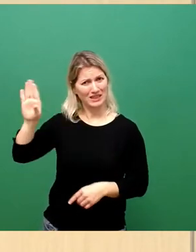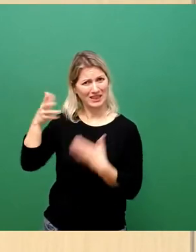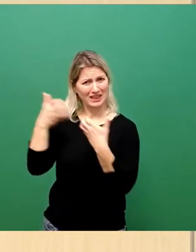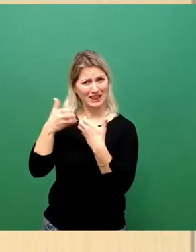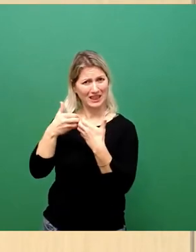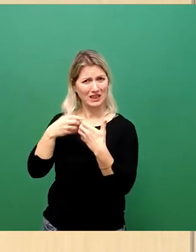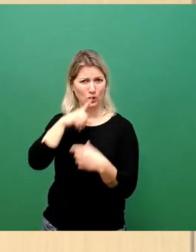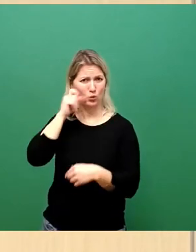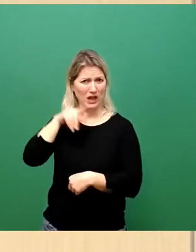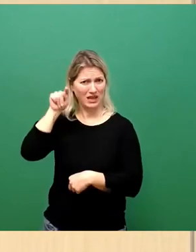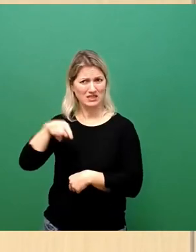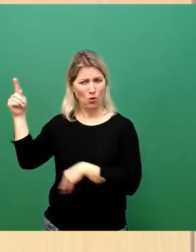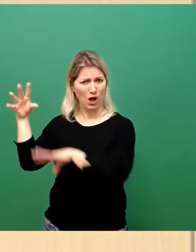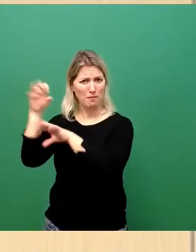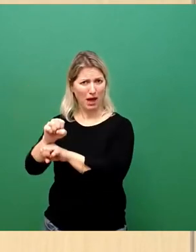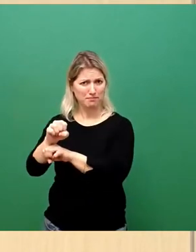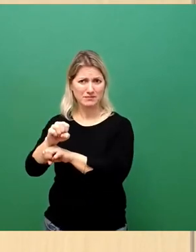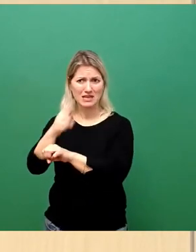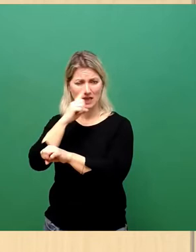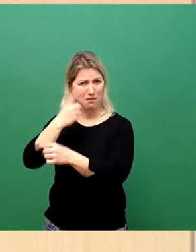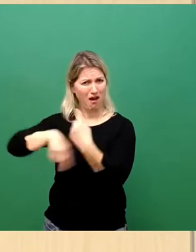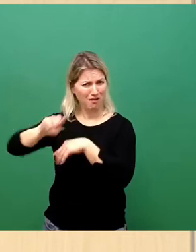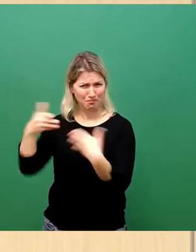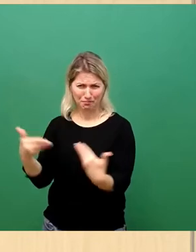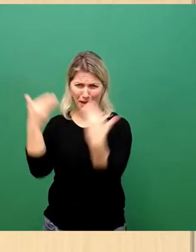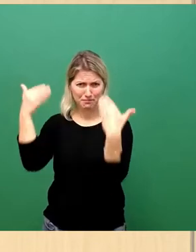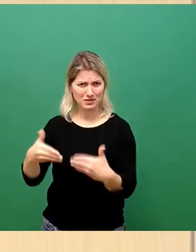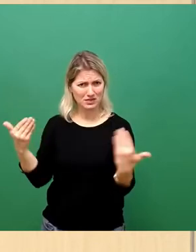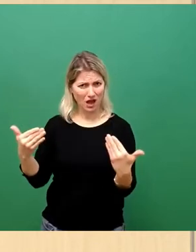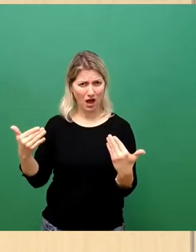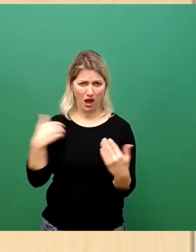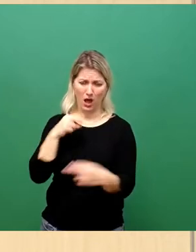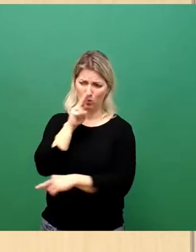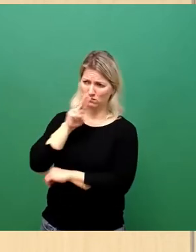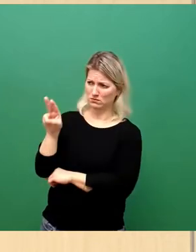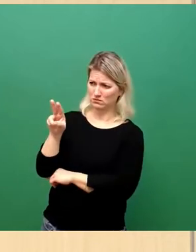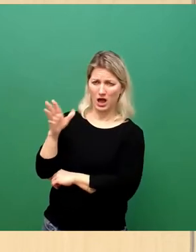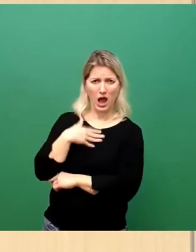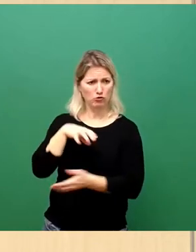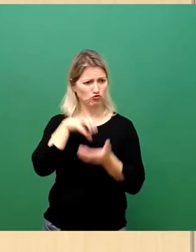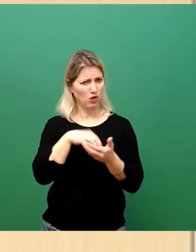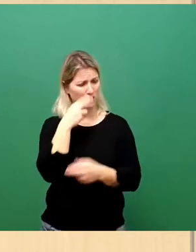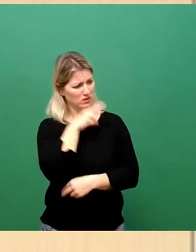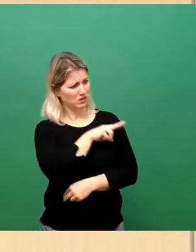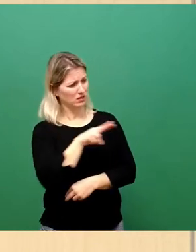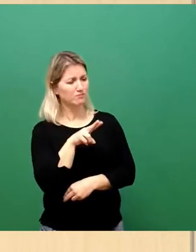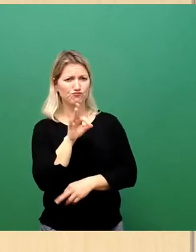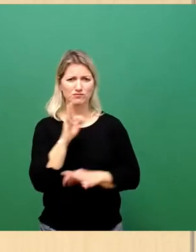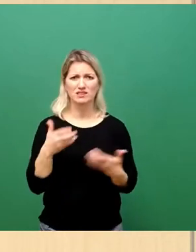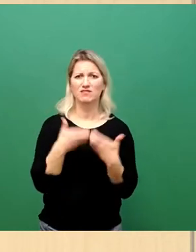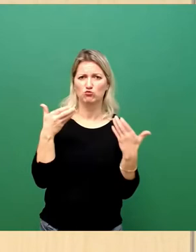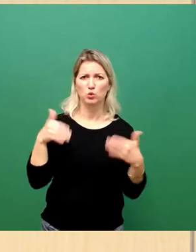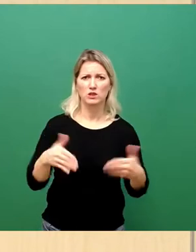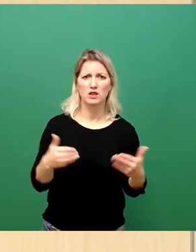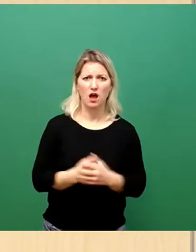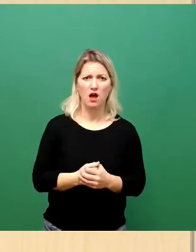diese Widersprüche auch in unserem Land, auch in unserer Stadt deutlich offen. Und jetzt ist klar,